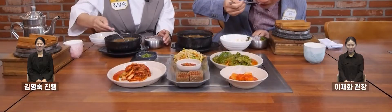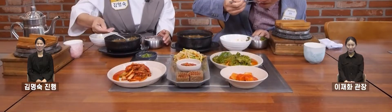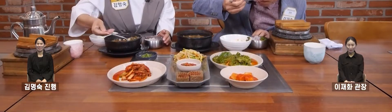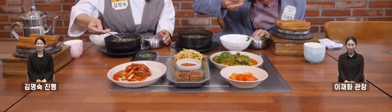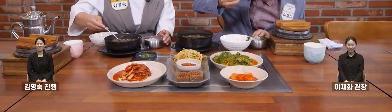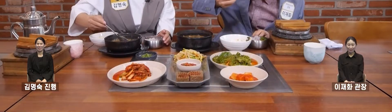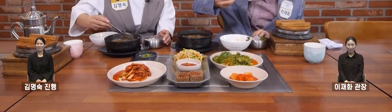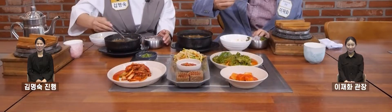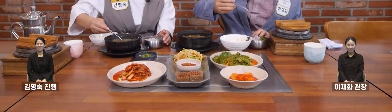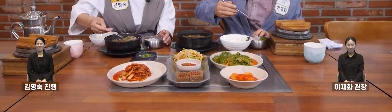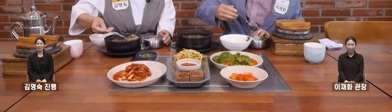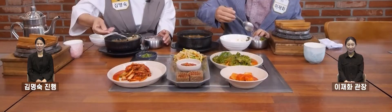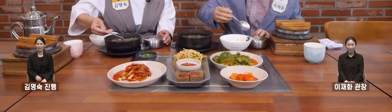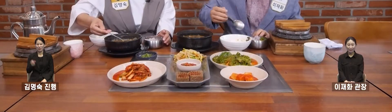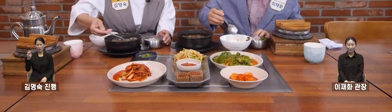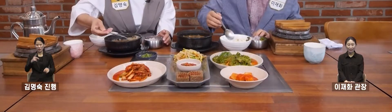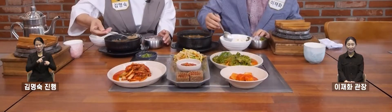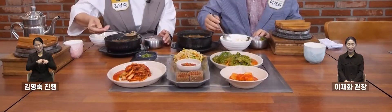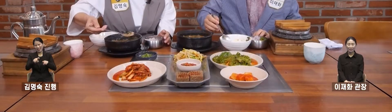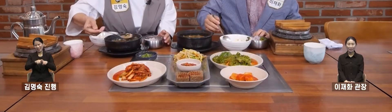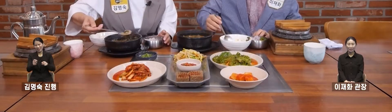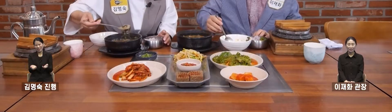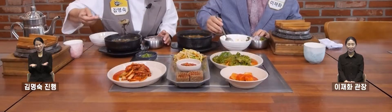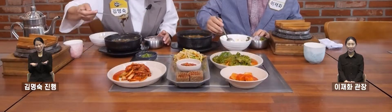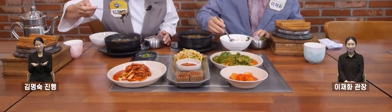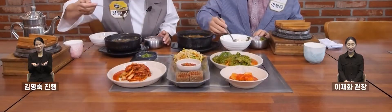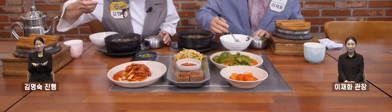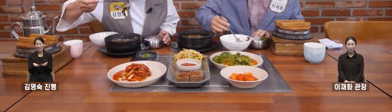그러면은 이제 장어탕을 또 드셔야겠네요.